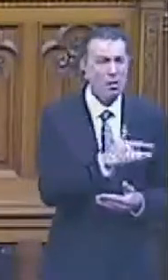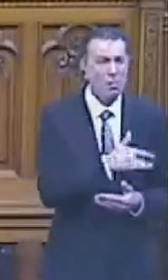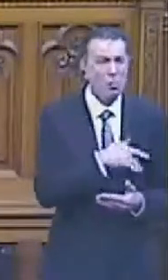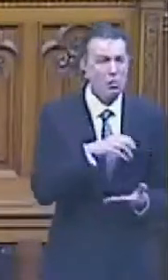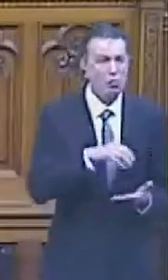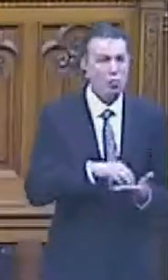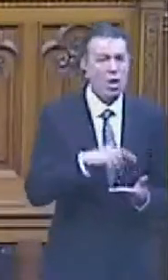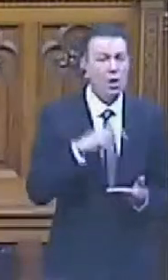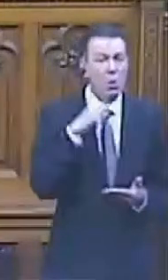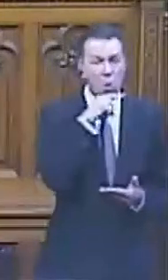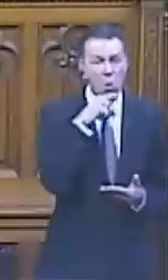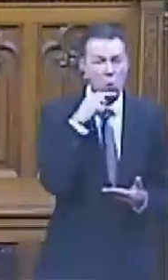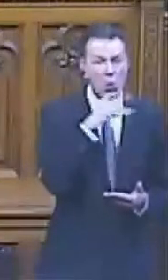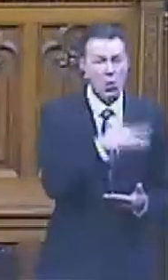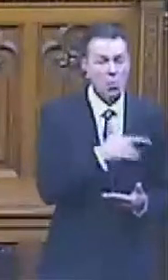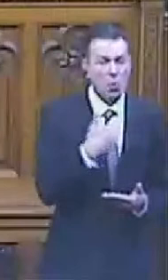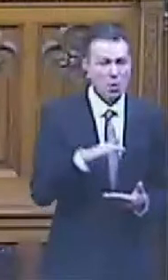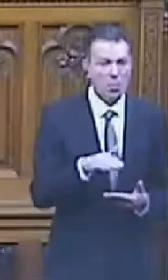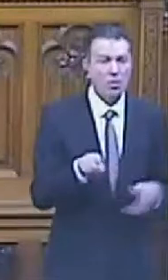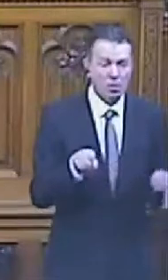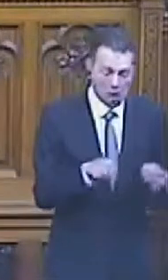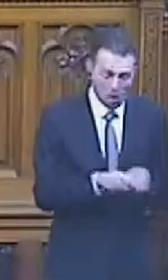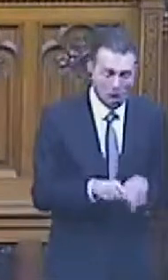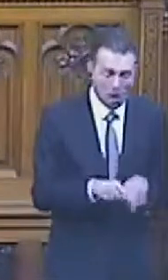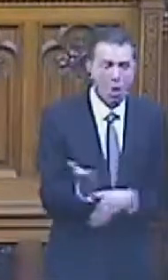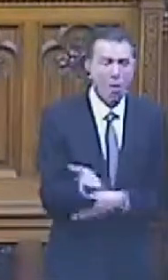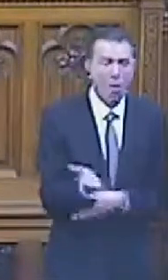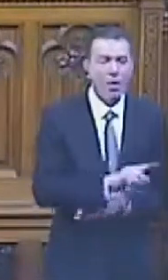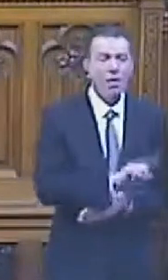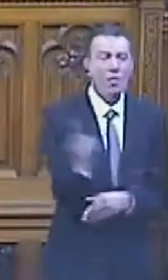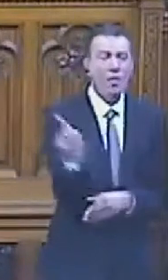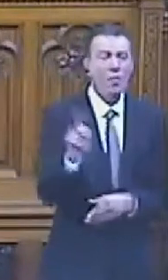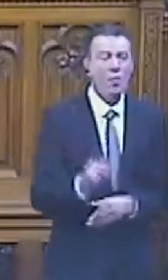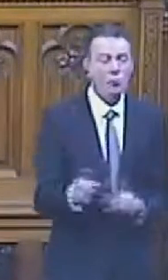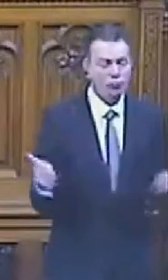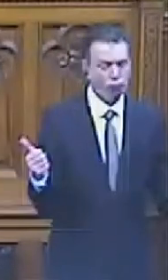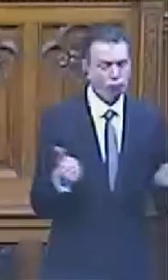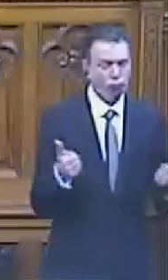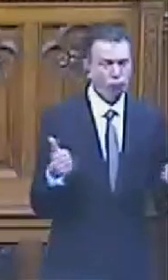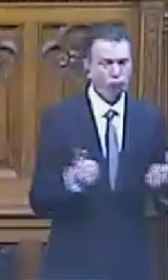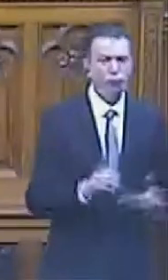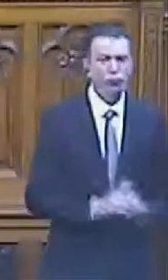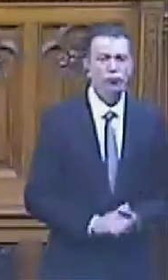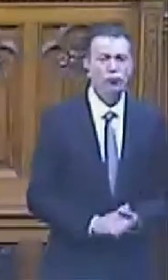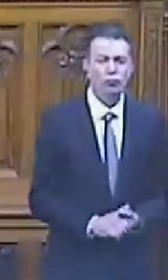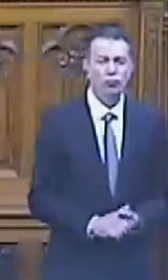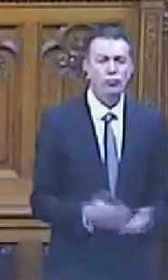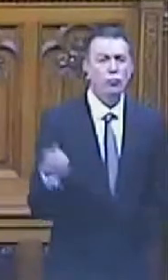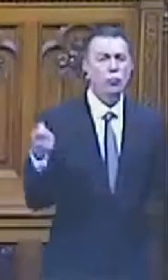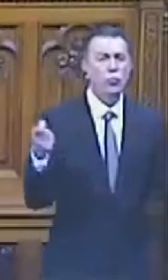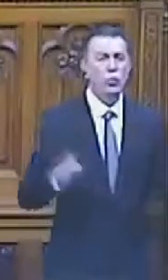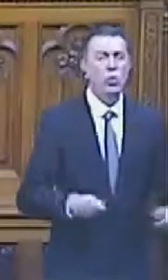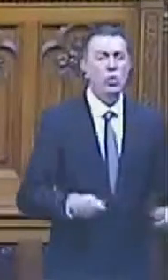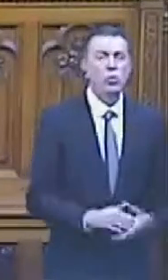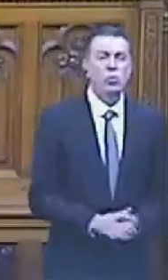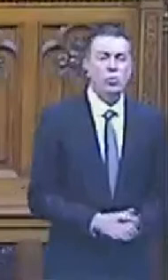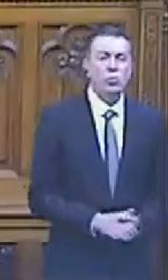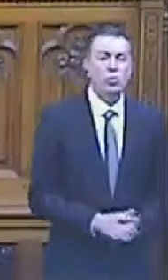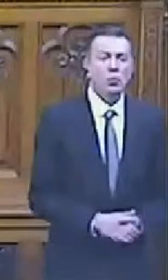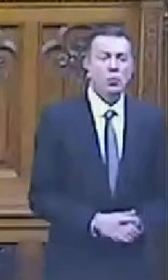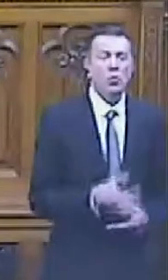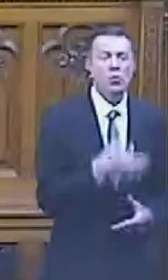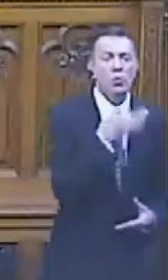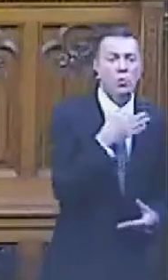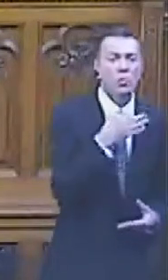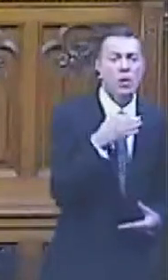Bürgermeister, ein sektorales Bettelverbot. Eine tolle Errungenschaft. Eine Errungenschaft, die beschlossen wurde mit Stimmen